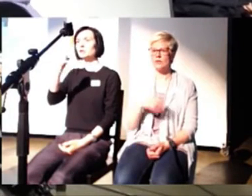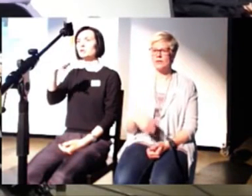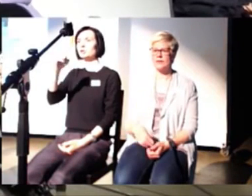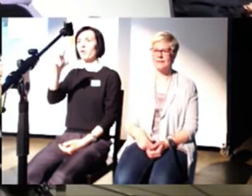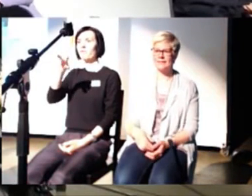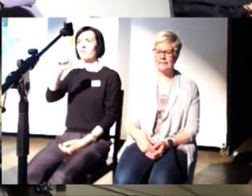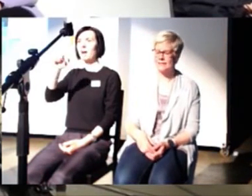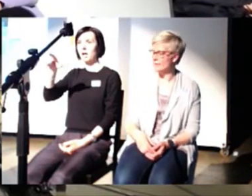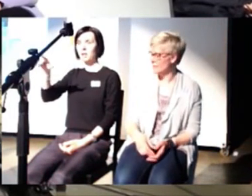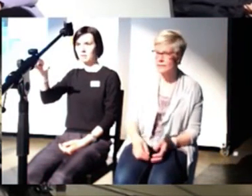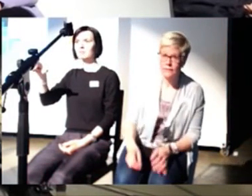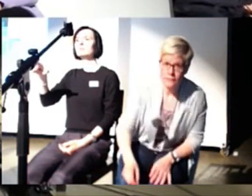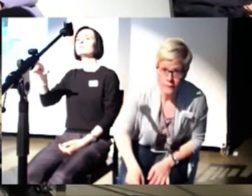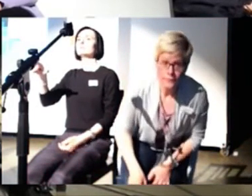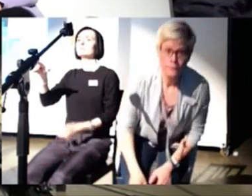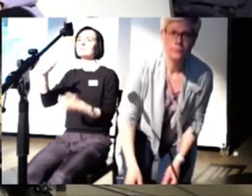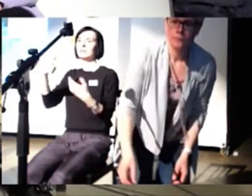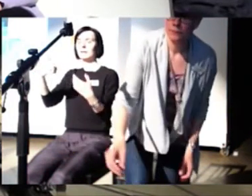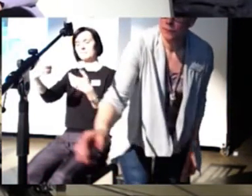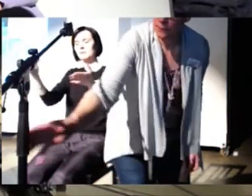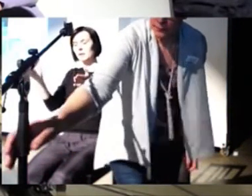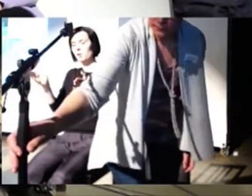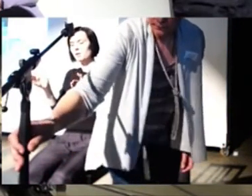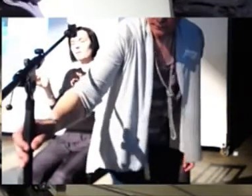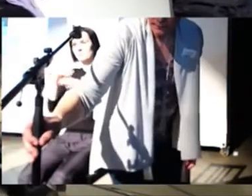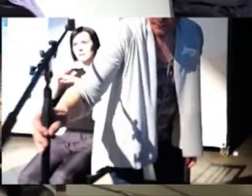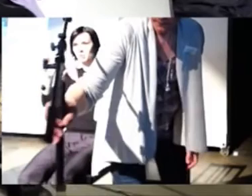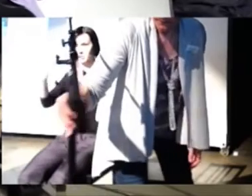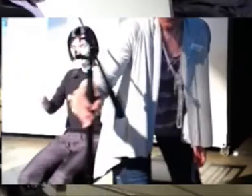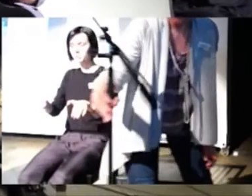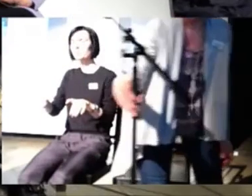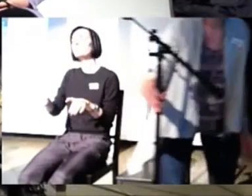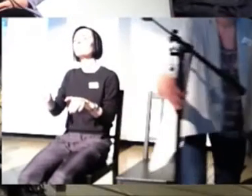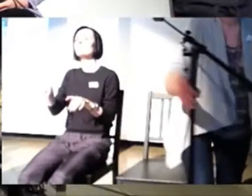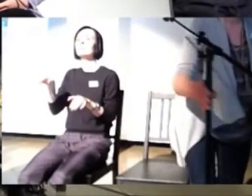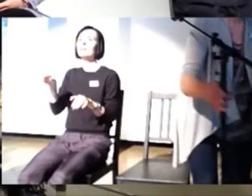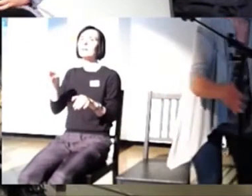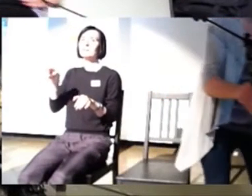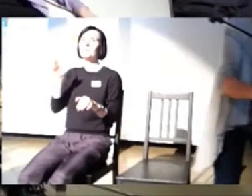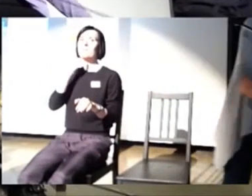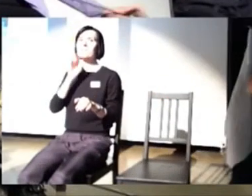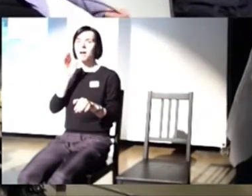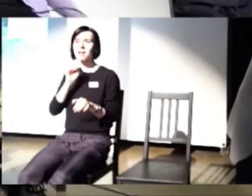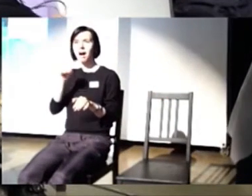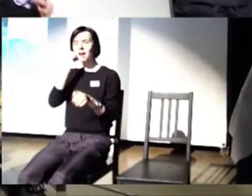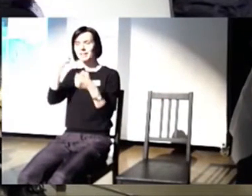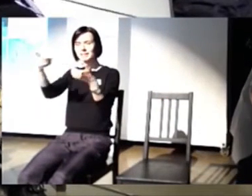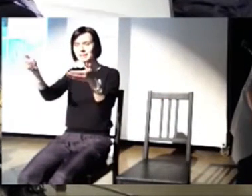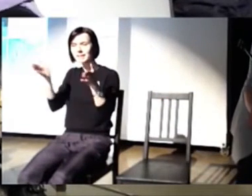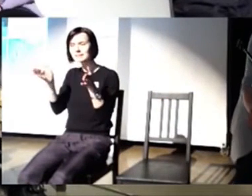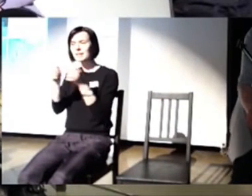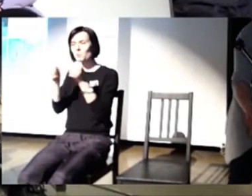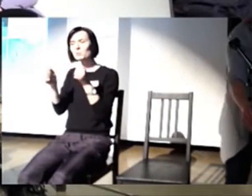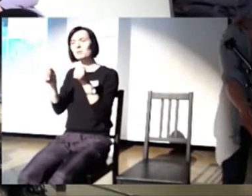on kiehtovaa se, että kyse on hyvin vanhasta residenssirakennuksessa, kuitenkin sen asenteellinen saavutettavuus on otettu huomioon niin, että on